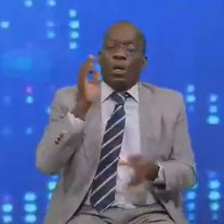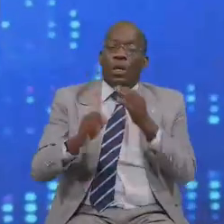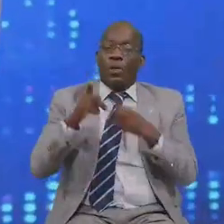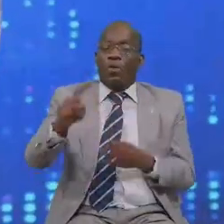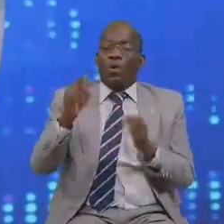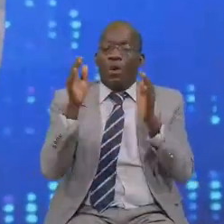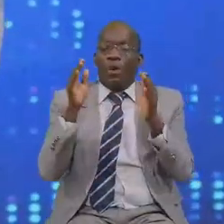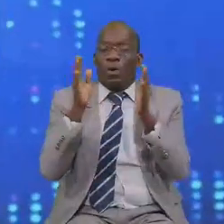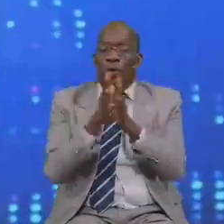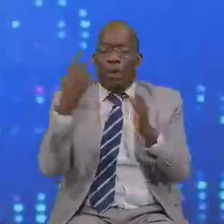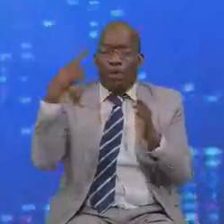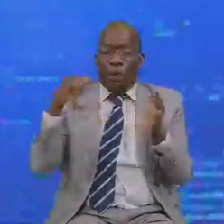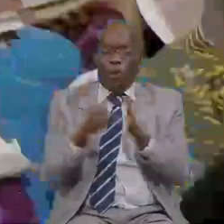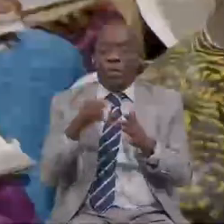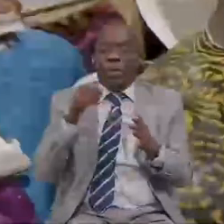va arriver.